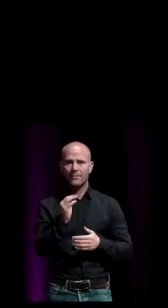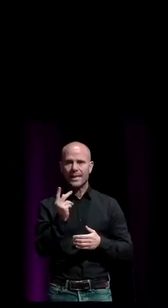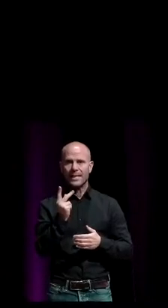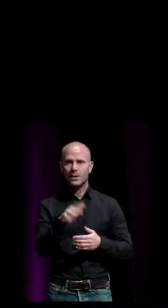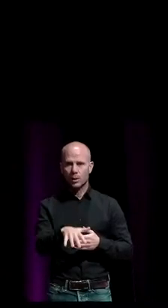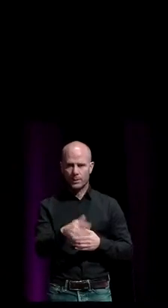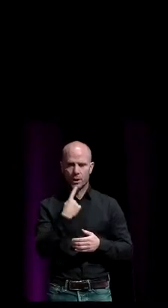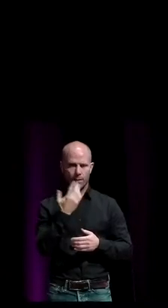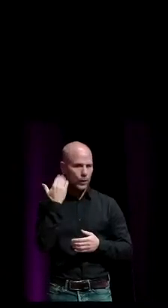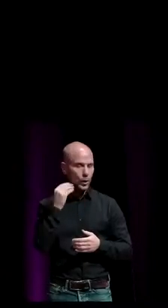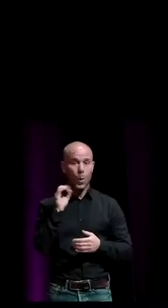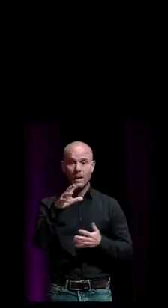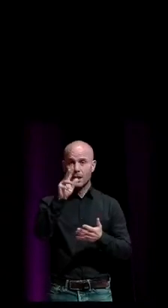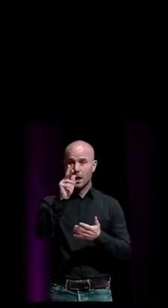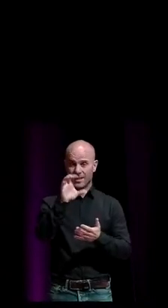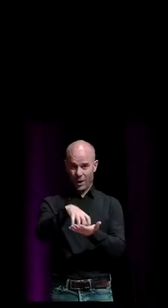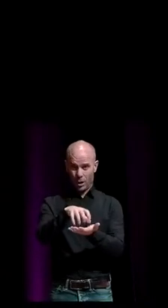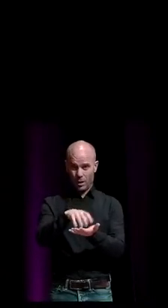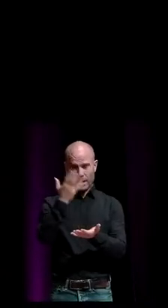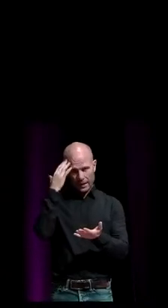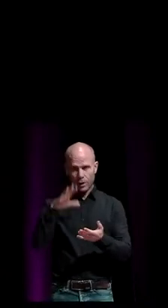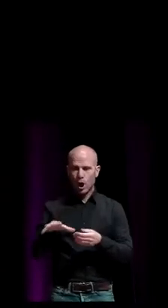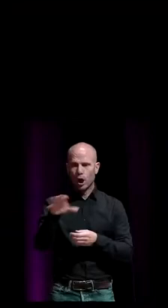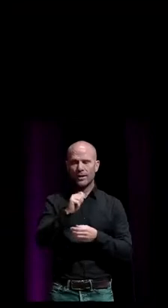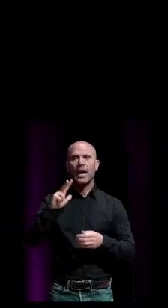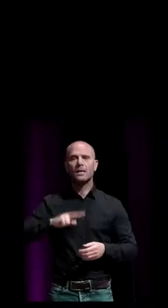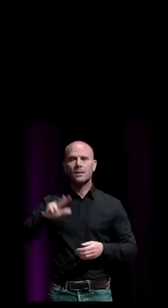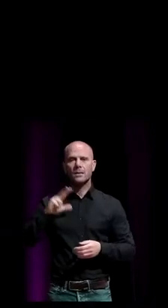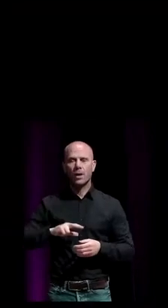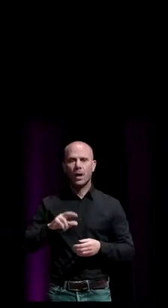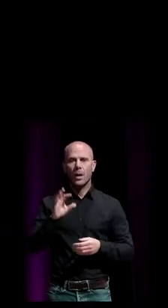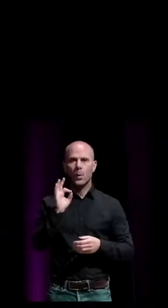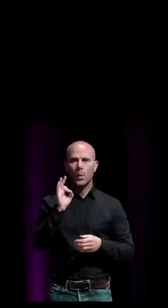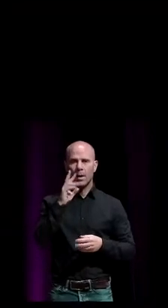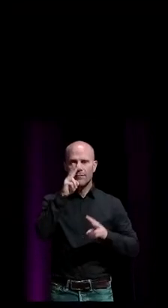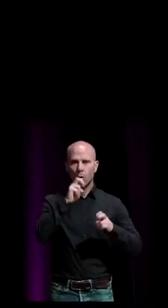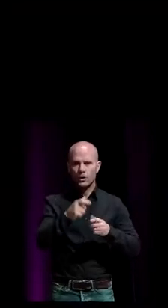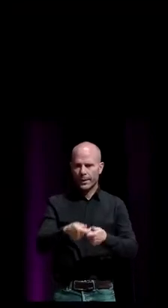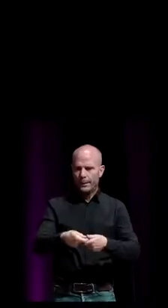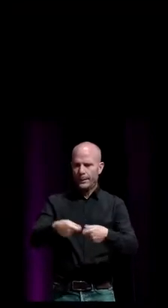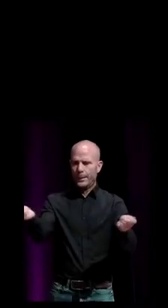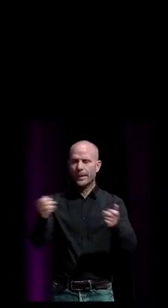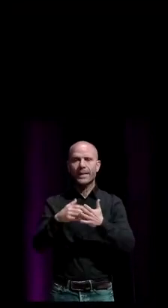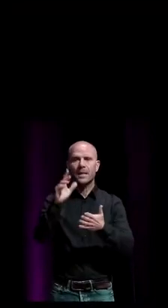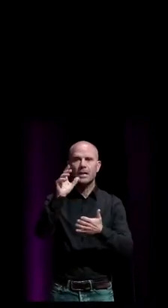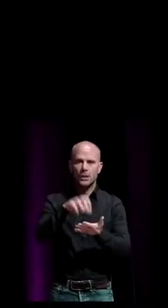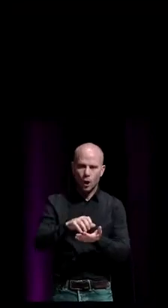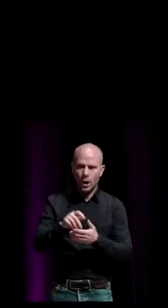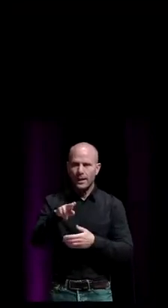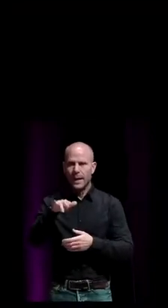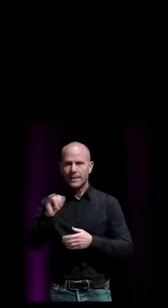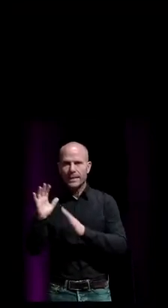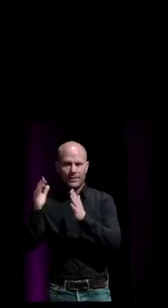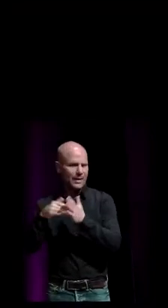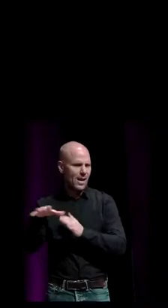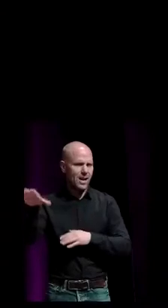sätt. Kan vi få staten att ta ett mer övergripande ansvar? Hur får vi ut forskning till stat, till näringsliv, till alla och hitta